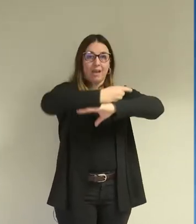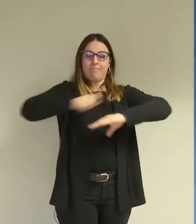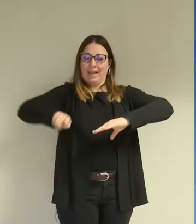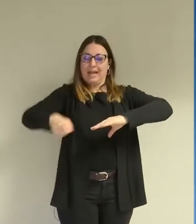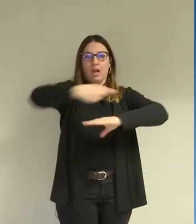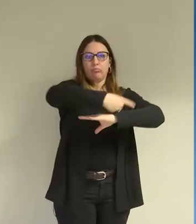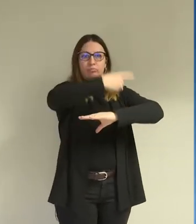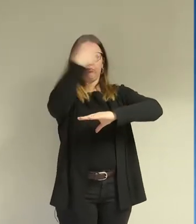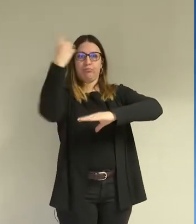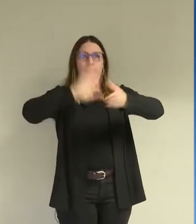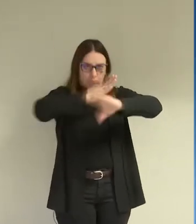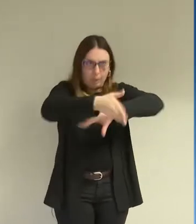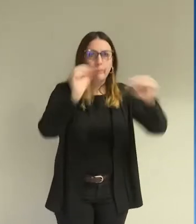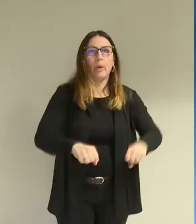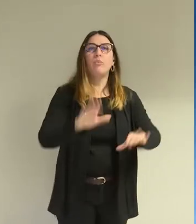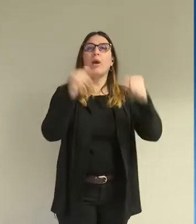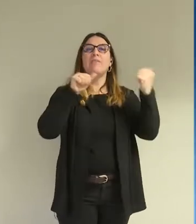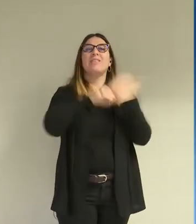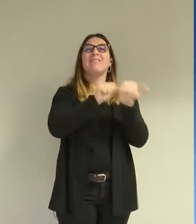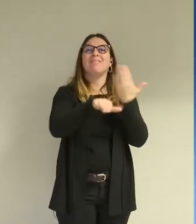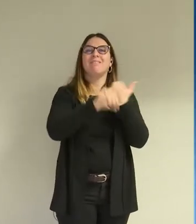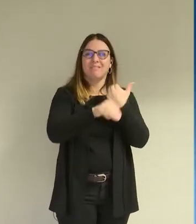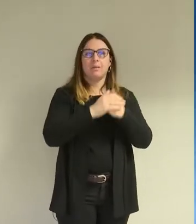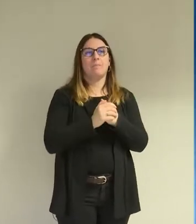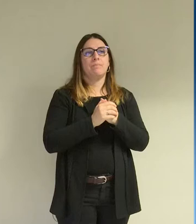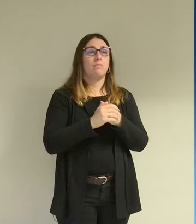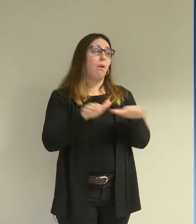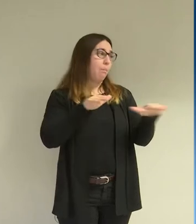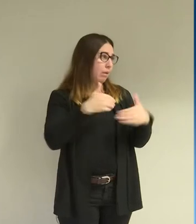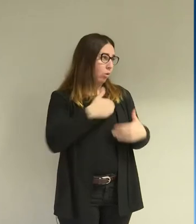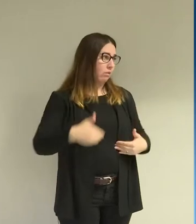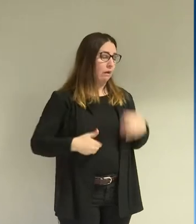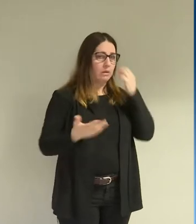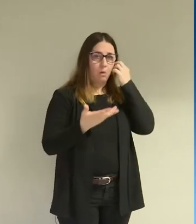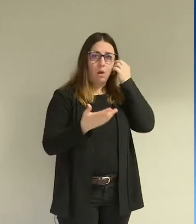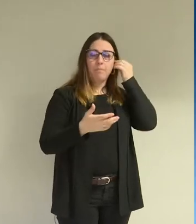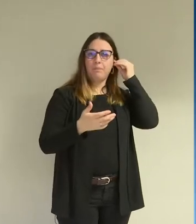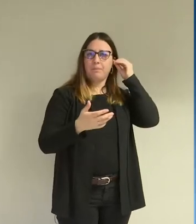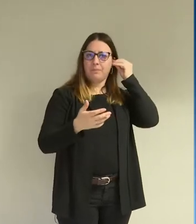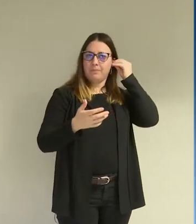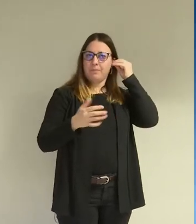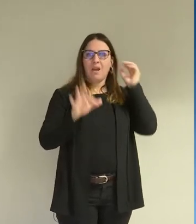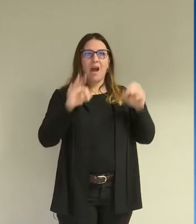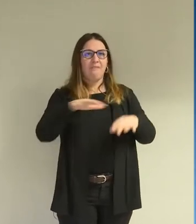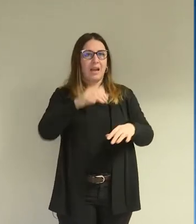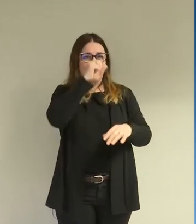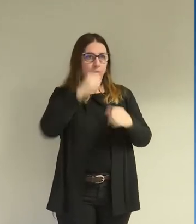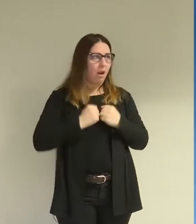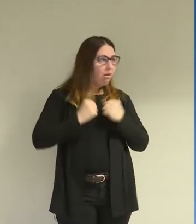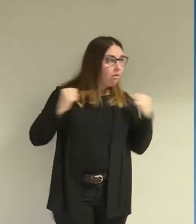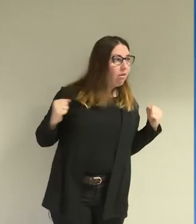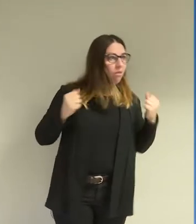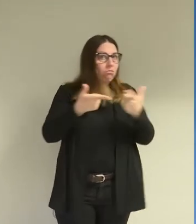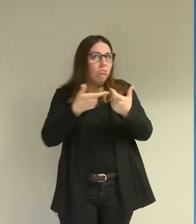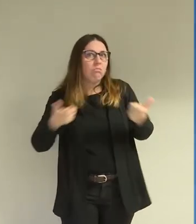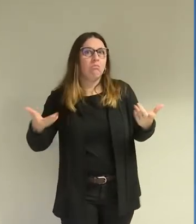empêcher le transit dans ses rues et pour finir sur la méthode concernant la zone d'exhibition sexuelle que vous évoquez ce sont des faits